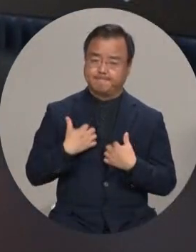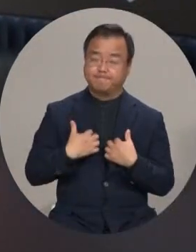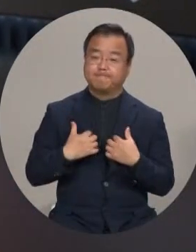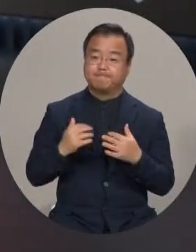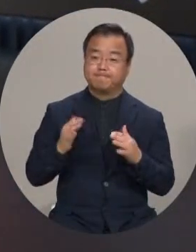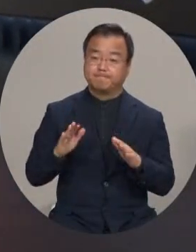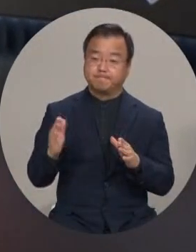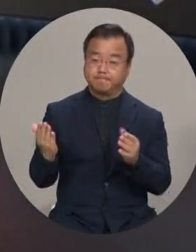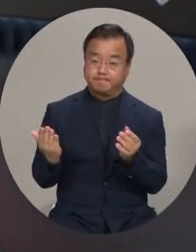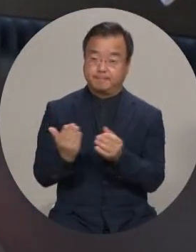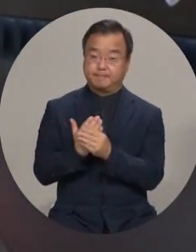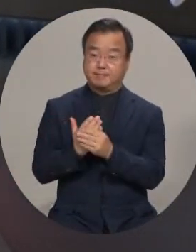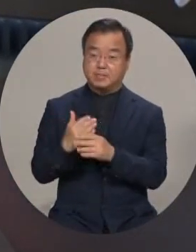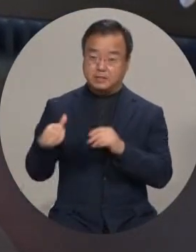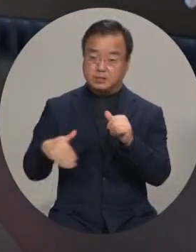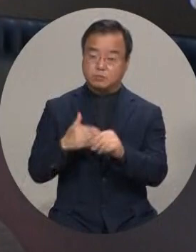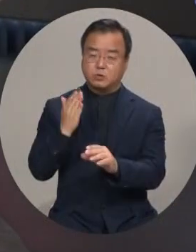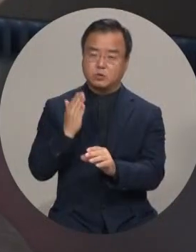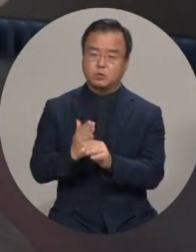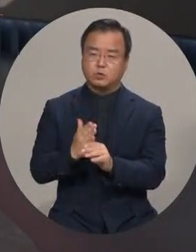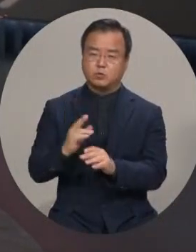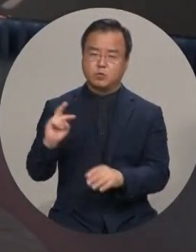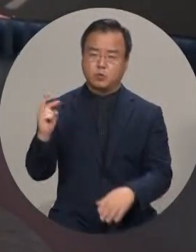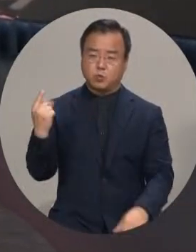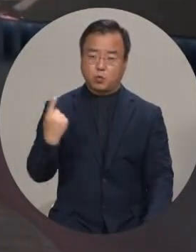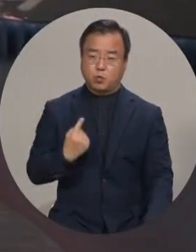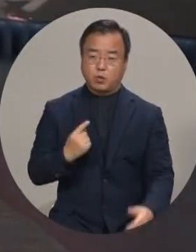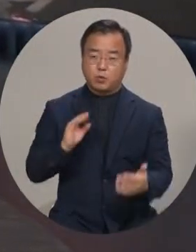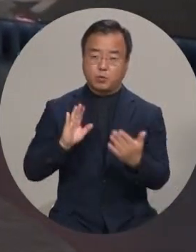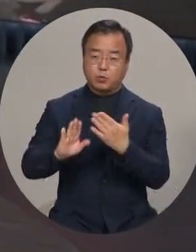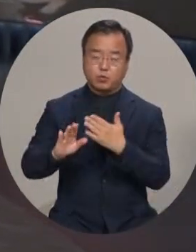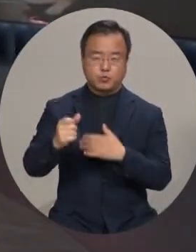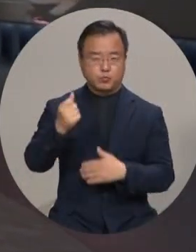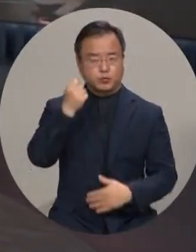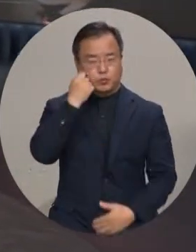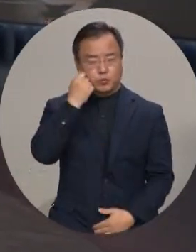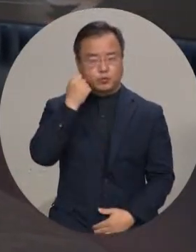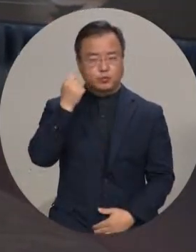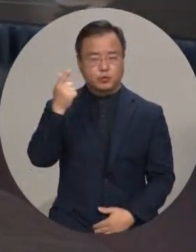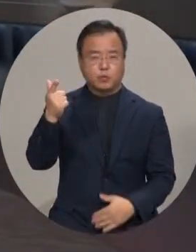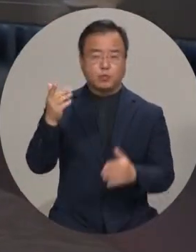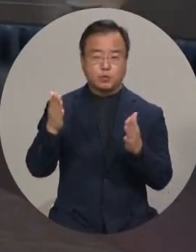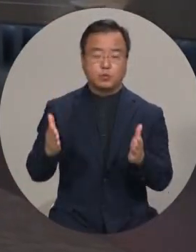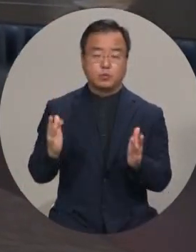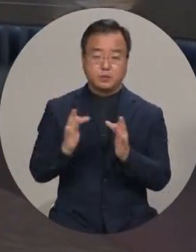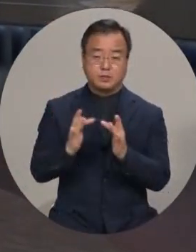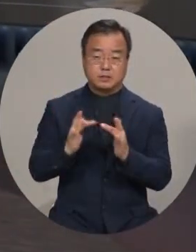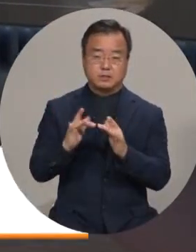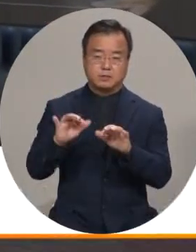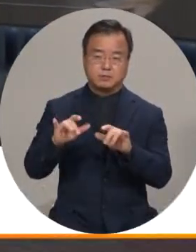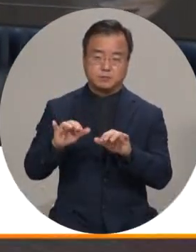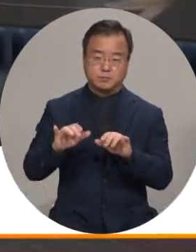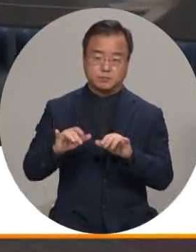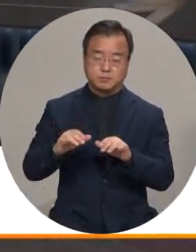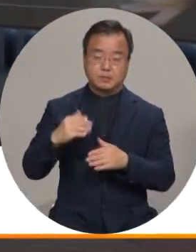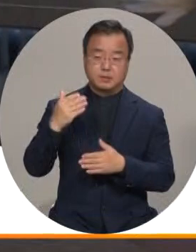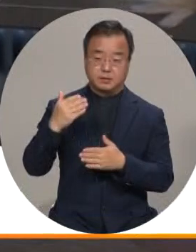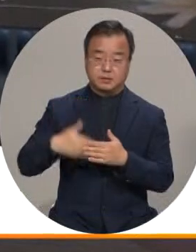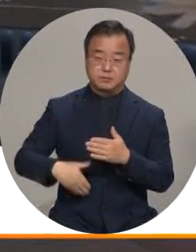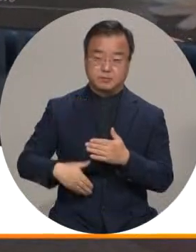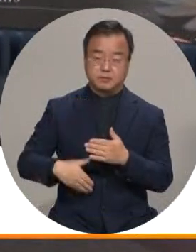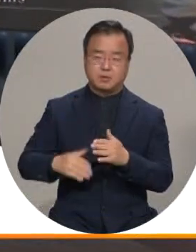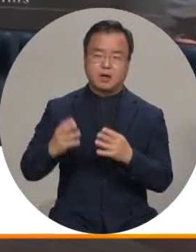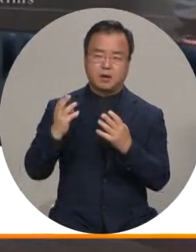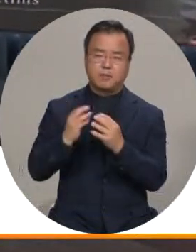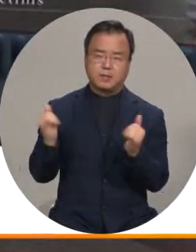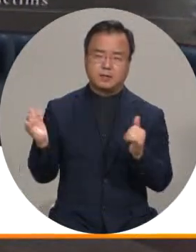현장 한가운데서 돌아오신 뒤에 약 반년 동안 인터넷에 글을 연제를 하셨습니다 많은 사람들에게 공감을